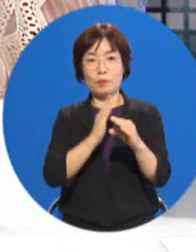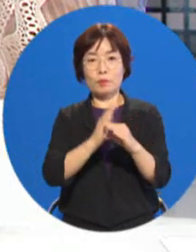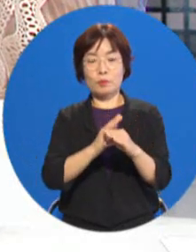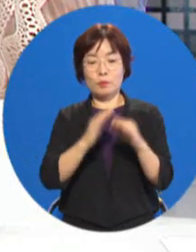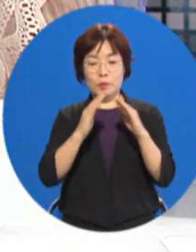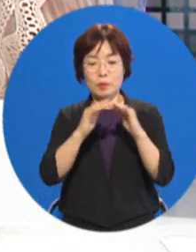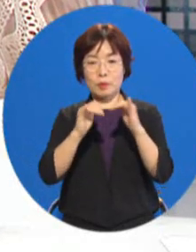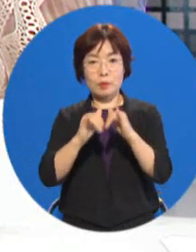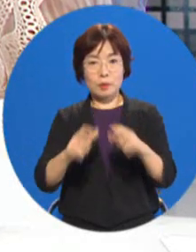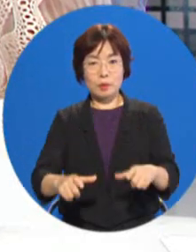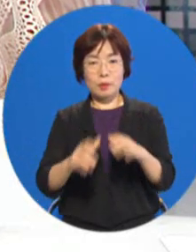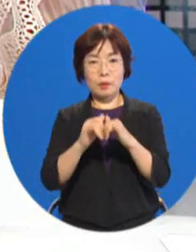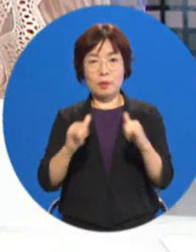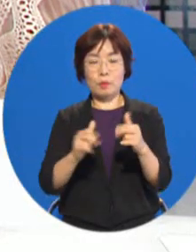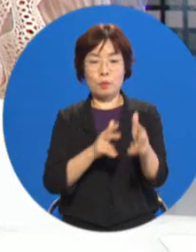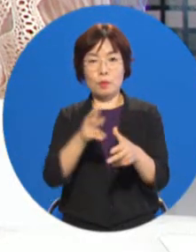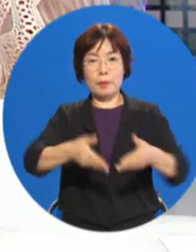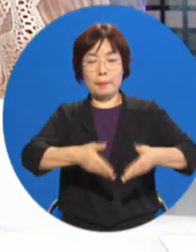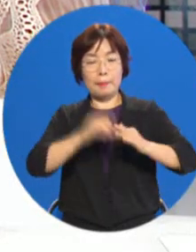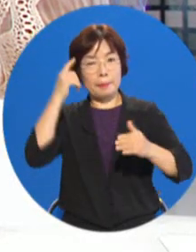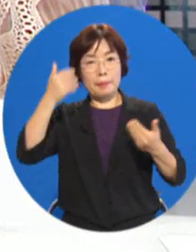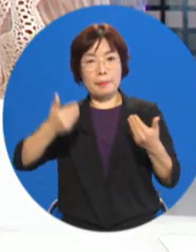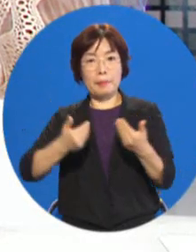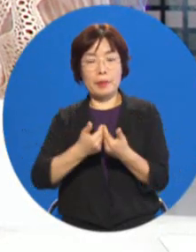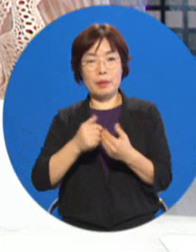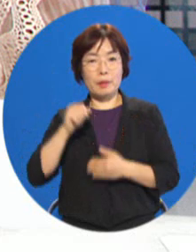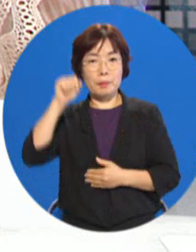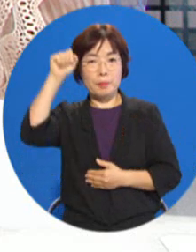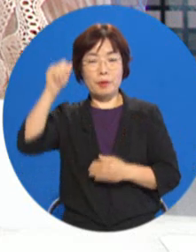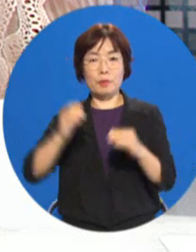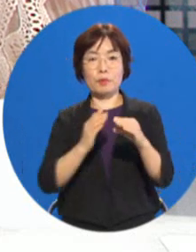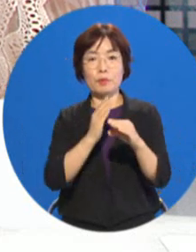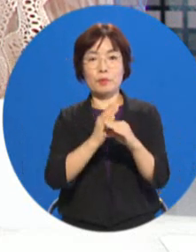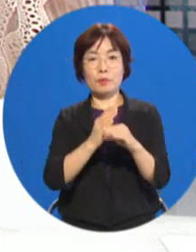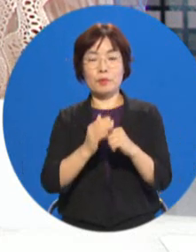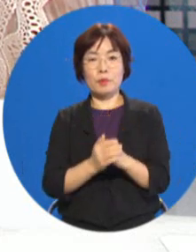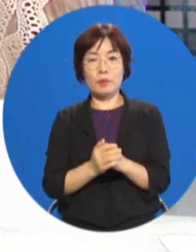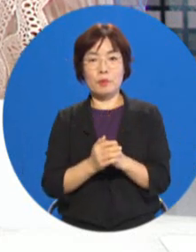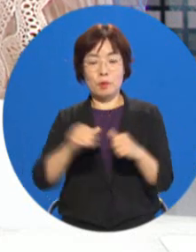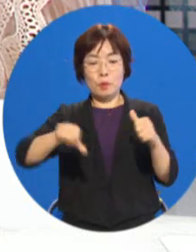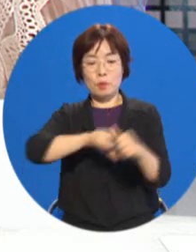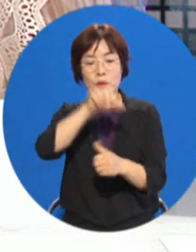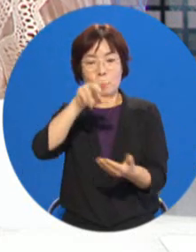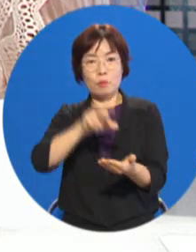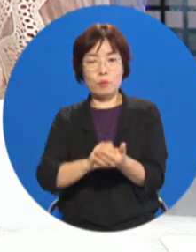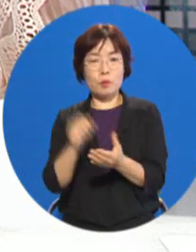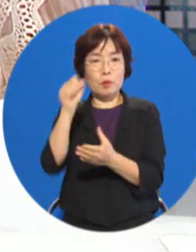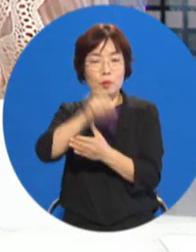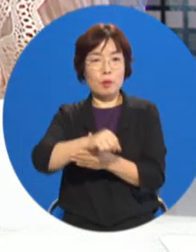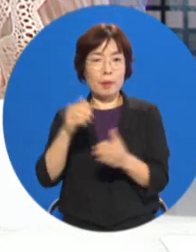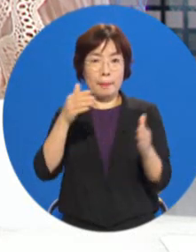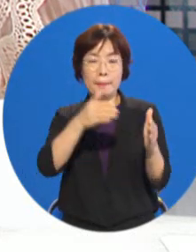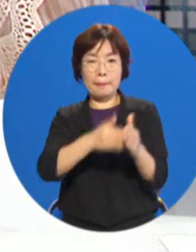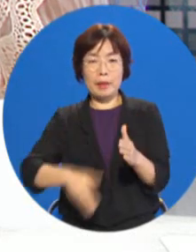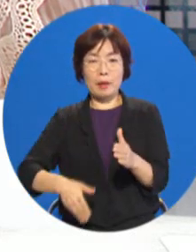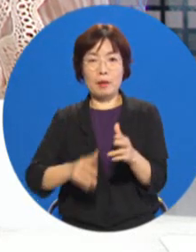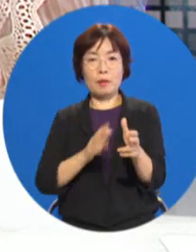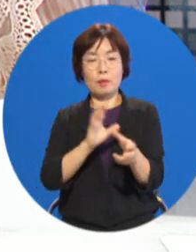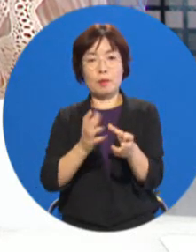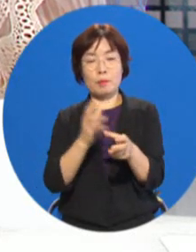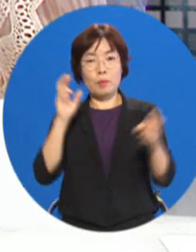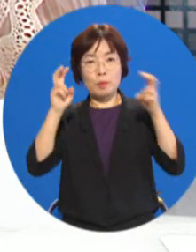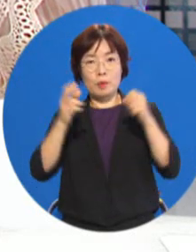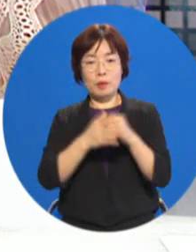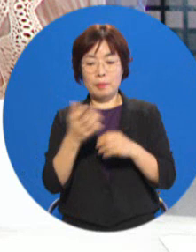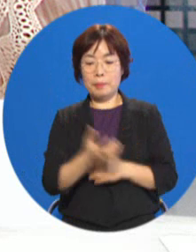주민들이 공장 건설을 반대하면서 집단 행동을 벌이고 있기 때문인데요. 환경 문제로 허가를 받지 못했던 레미콘 업체가